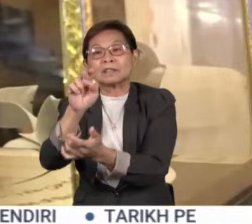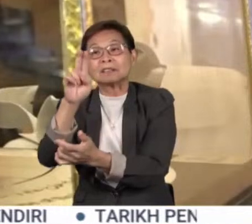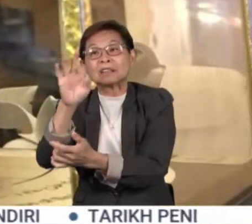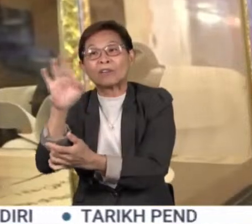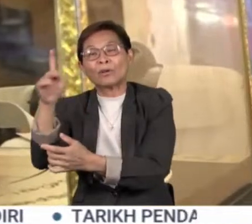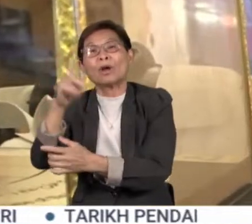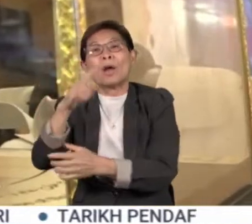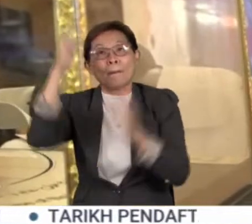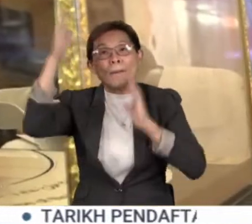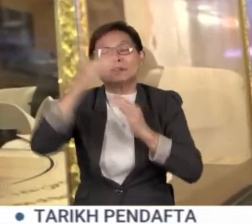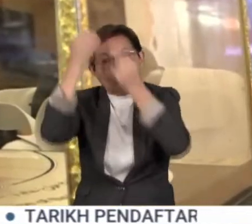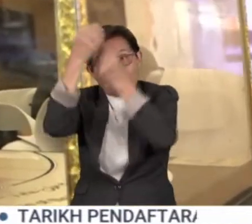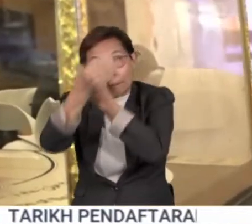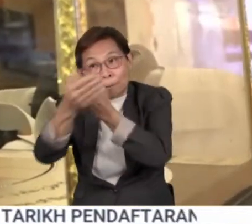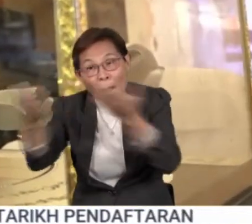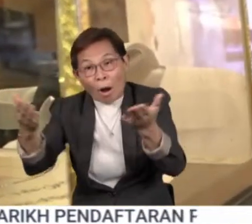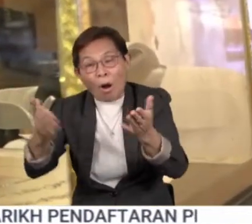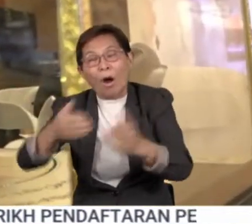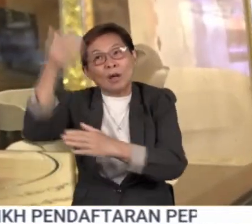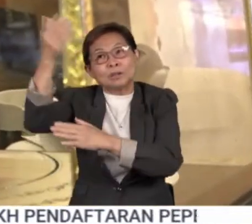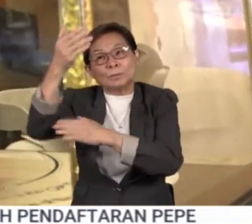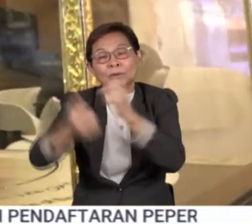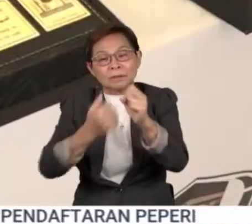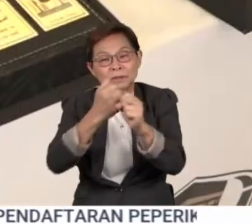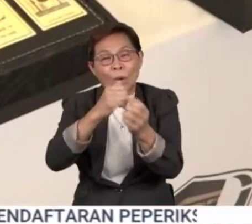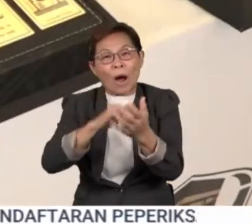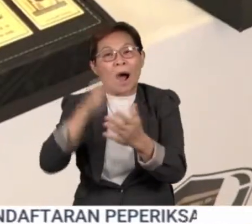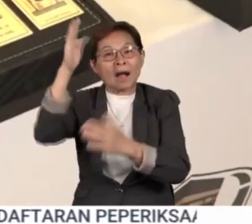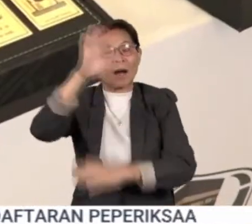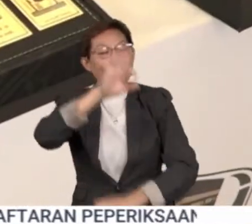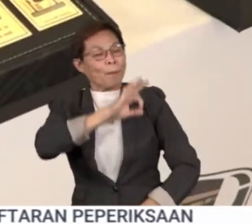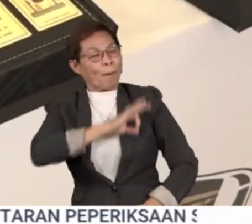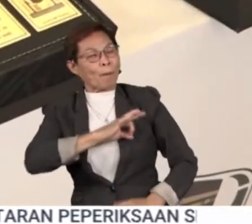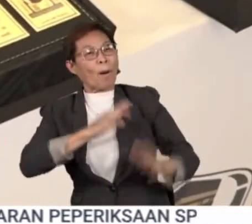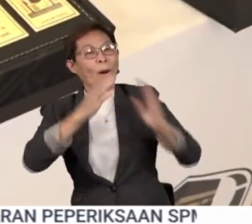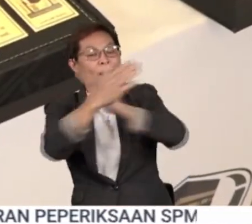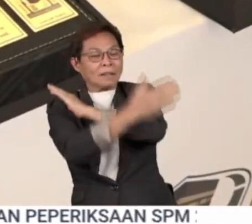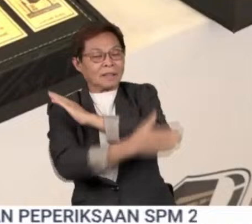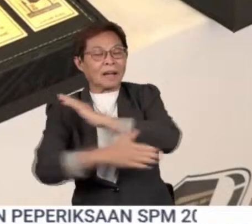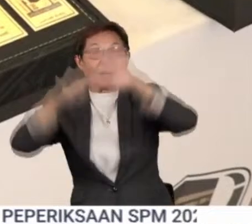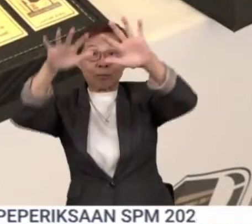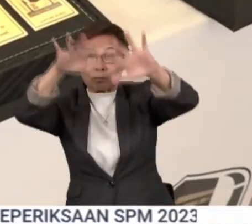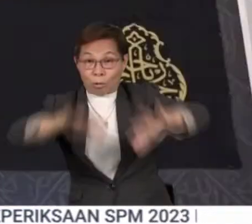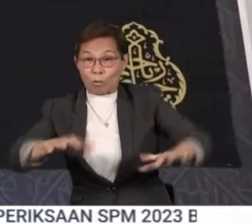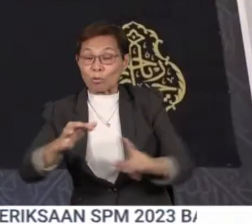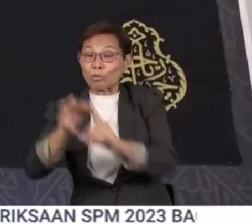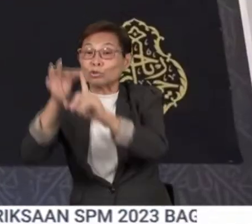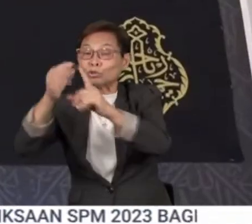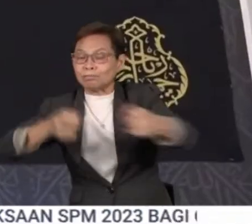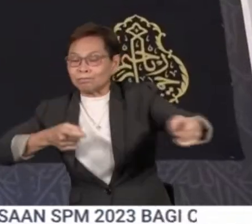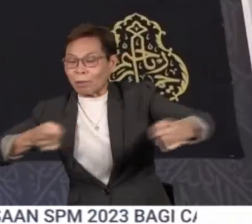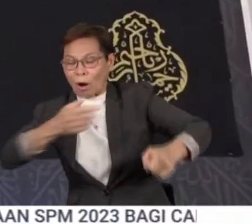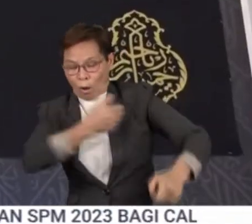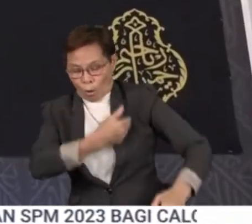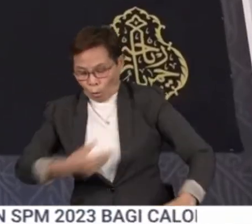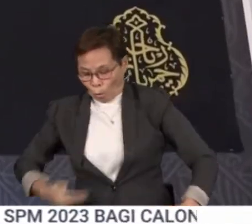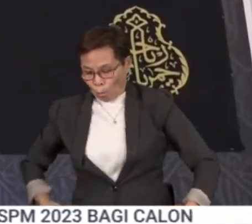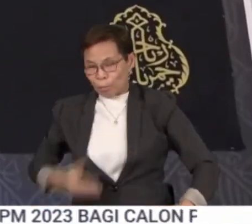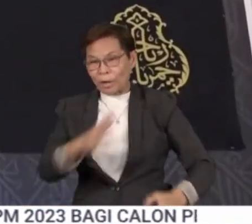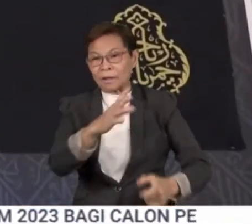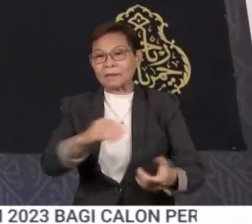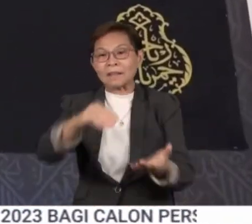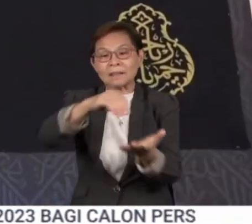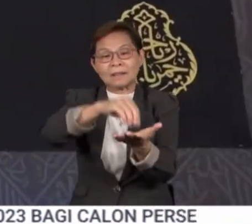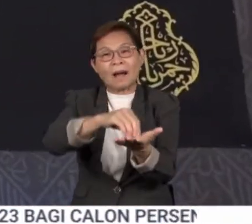hasrat Malaysia menganjurkan simposium tahunan itu yang akan memberi manfaat kepada negara-negara Asia Tenggara, khususnya pengendali umrah dan haji.